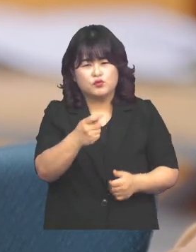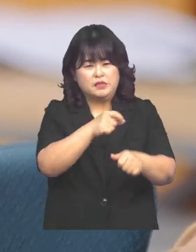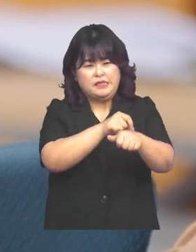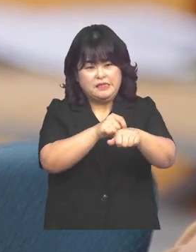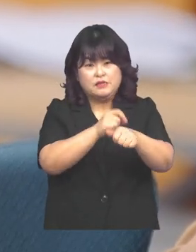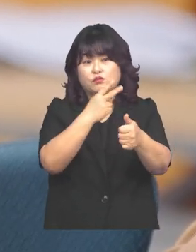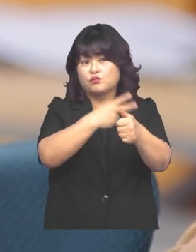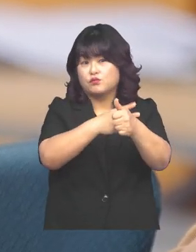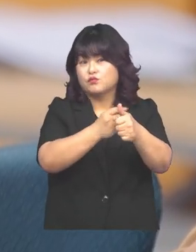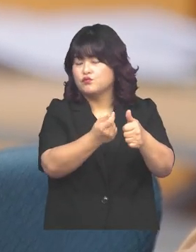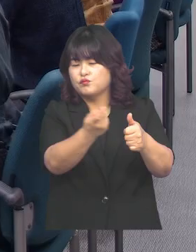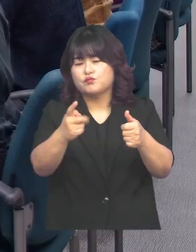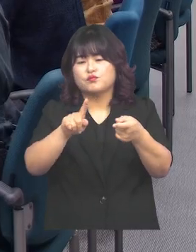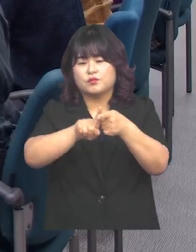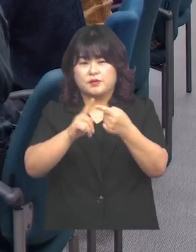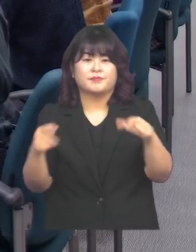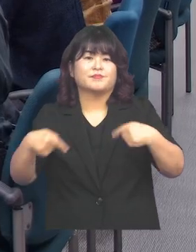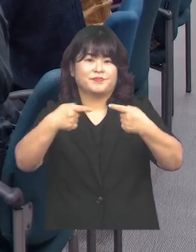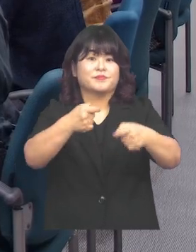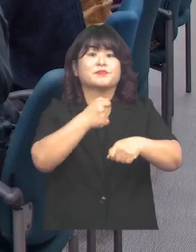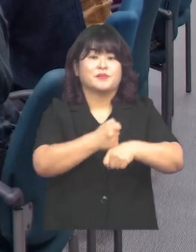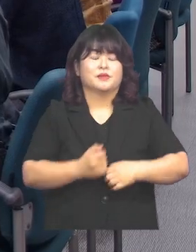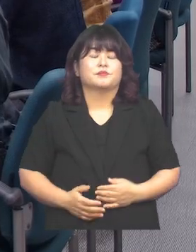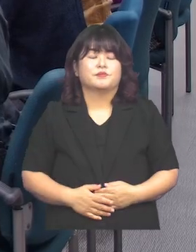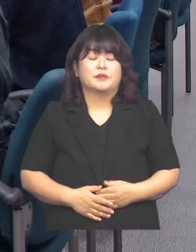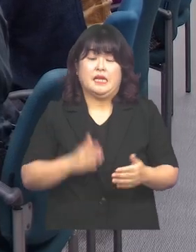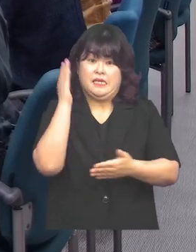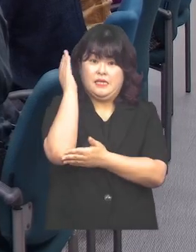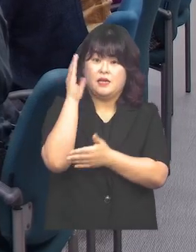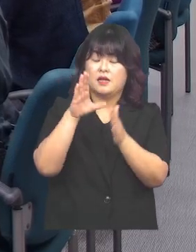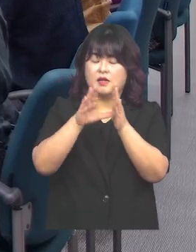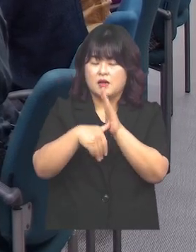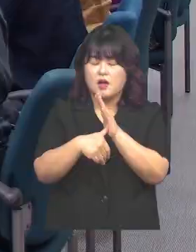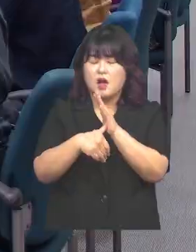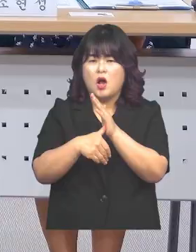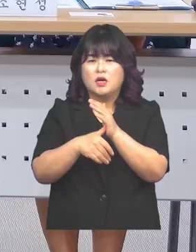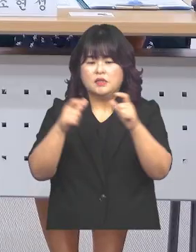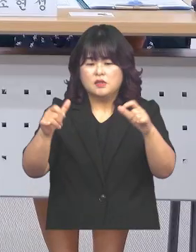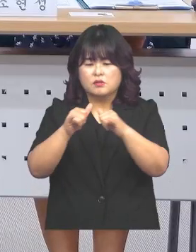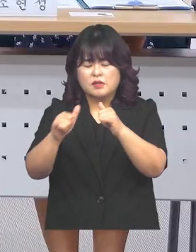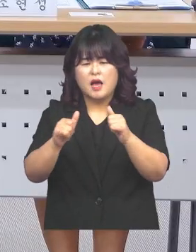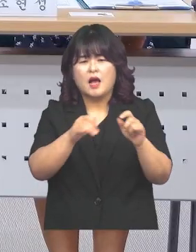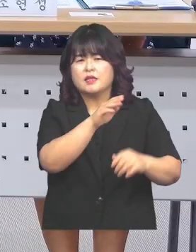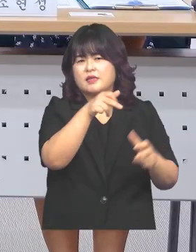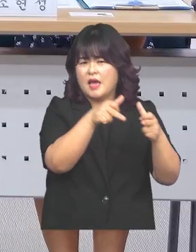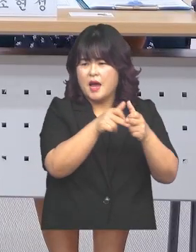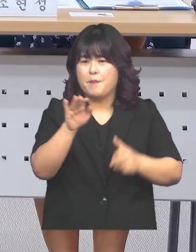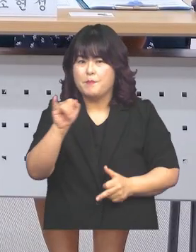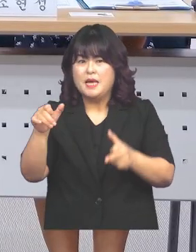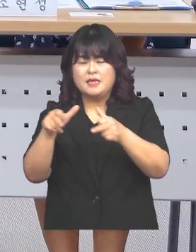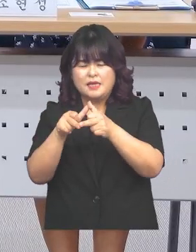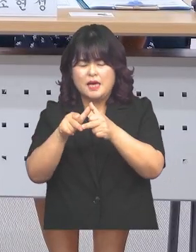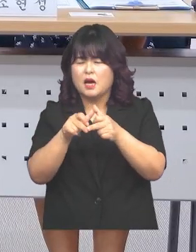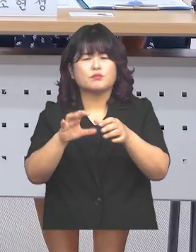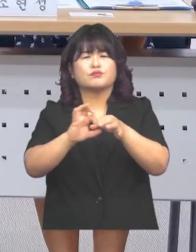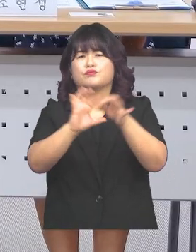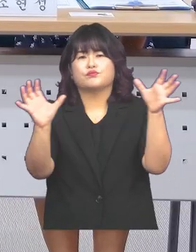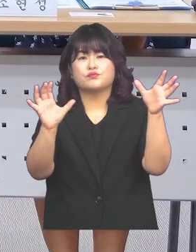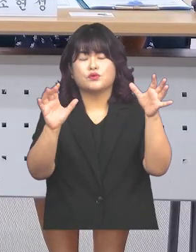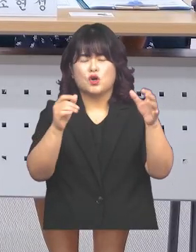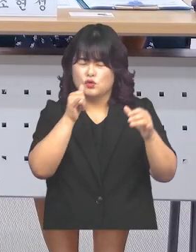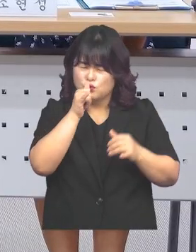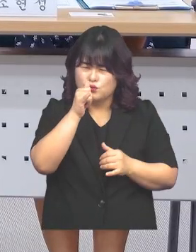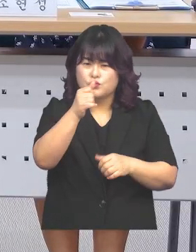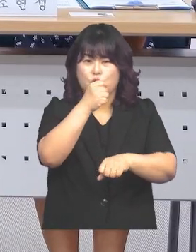등이 참석했습니다. 이 시장은 인사말을 통해 시민들이 장애 비장애의 벽을 넘어 서로 배려하는